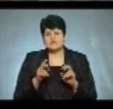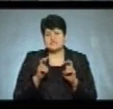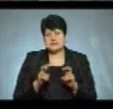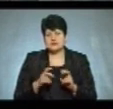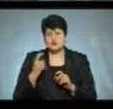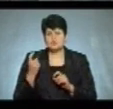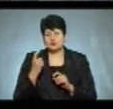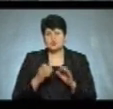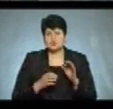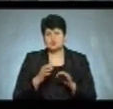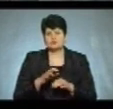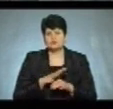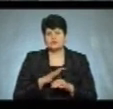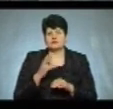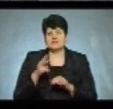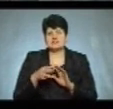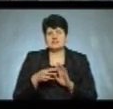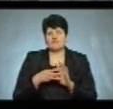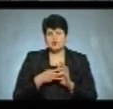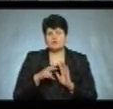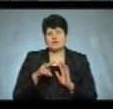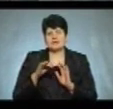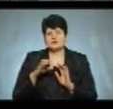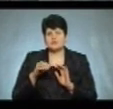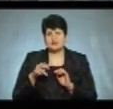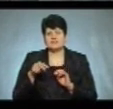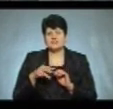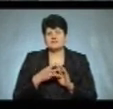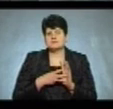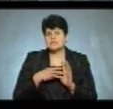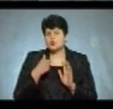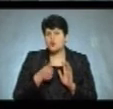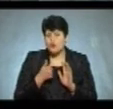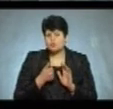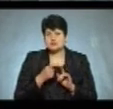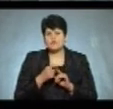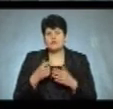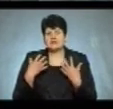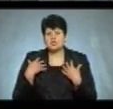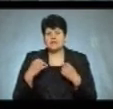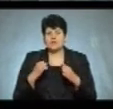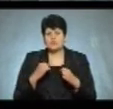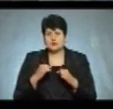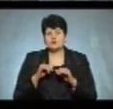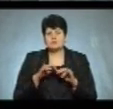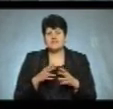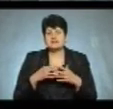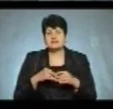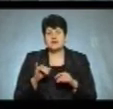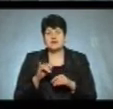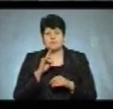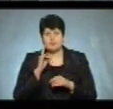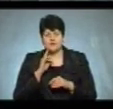у Господарському суді відбулося 28 листопада 2018 року. За словами начальника управління у справах сім'ї та